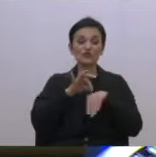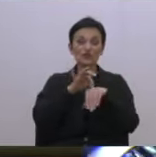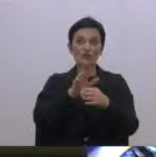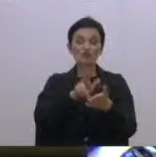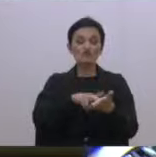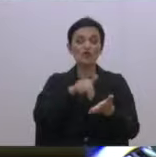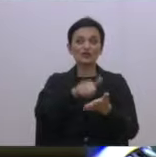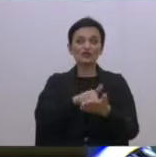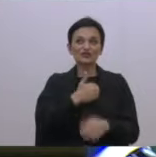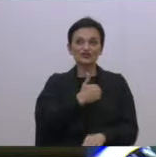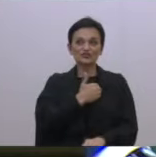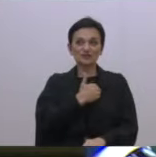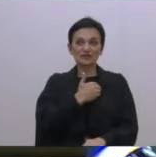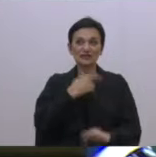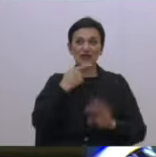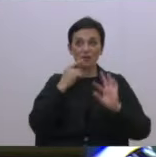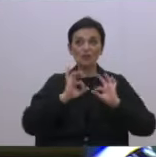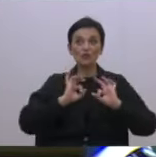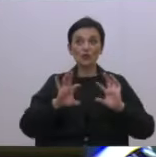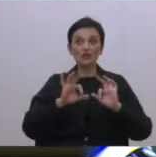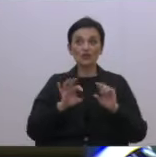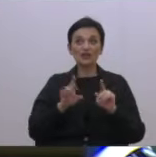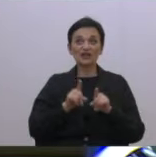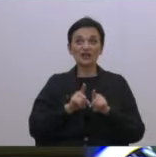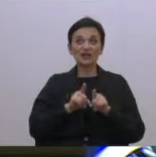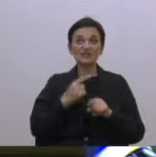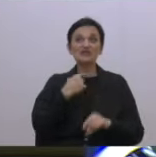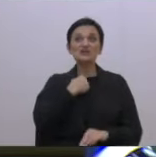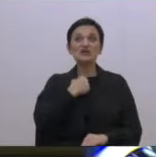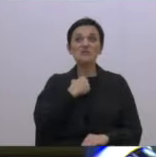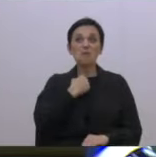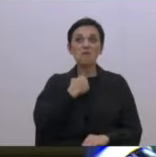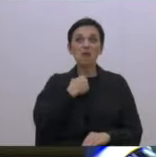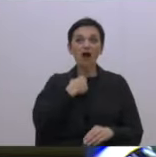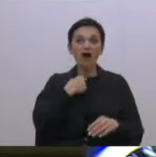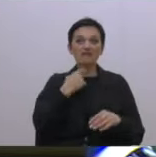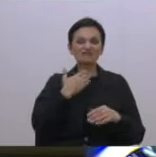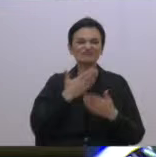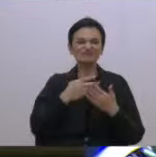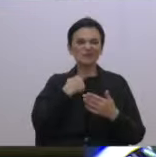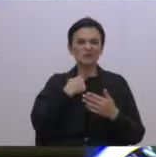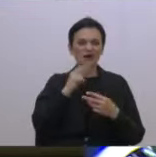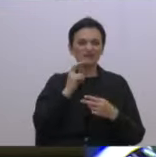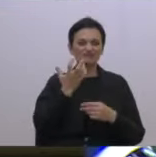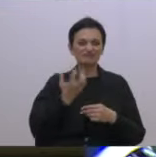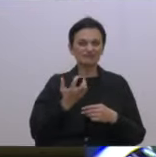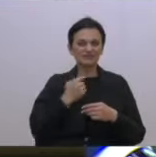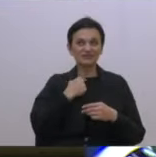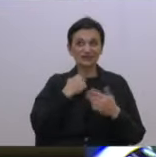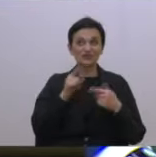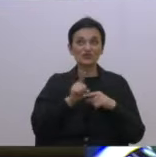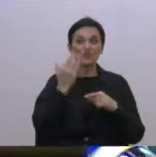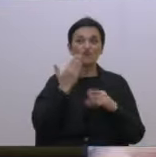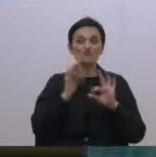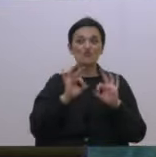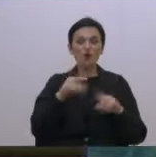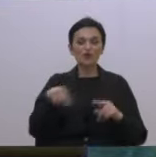ასე მომიხადოთ ხმა ჩემი ხმისთვის, მაგრამ ასევე მოხსენებლებსაც